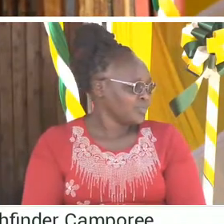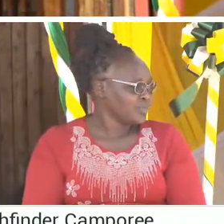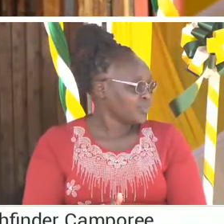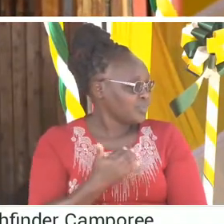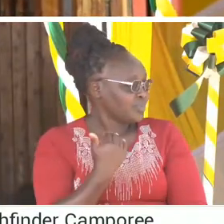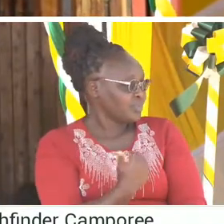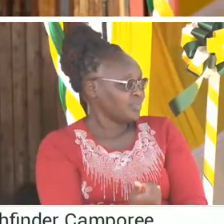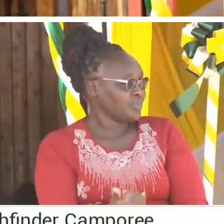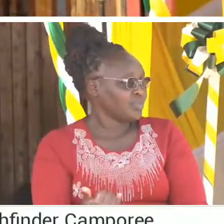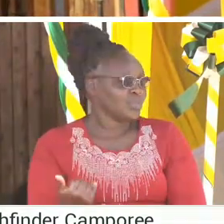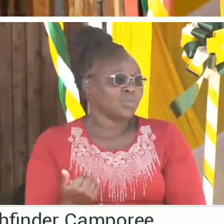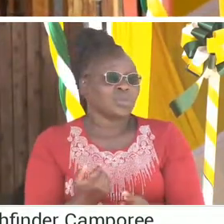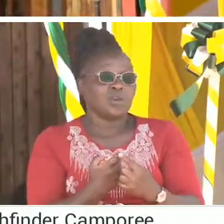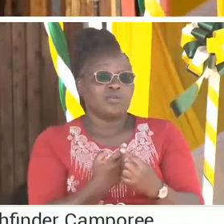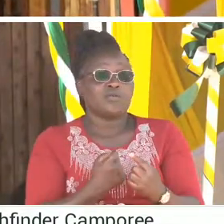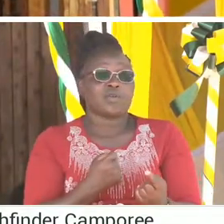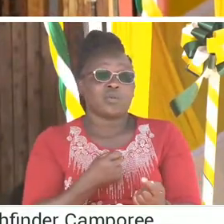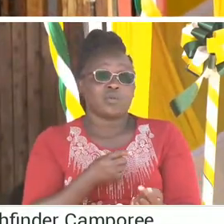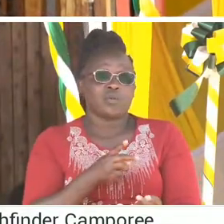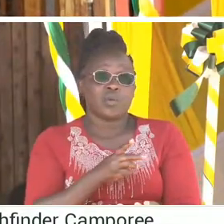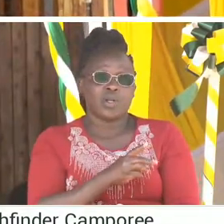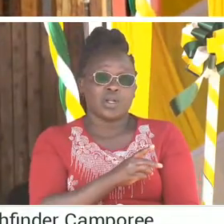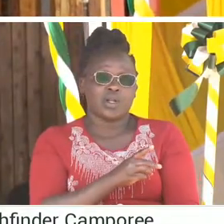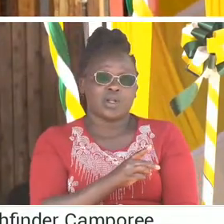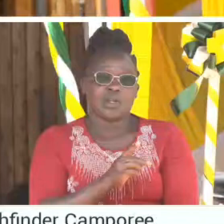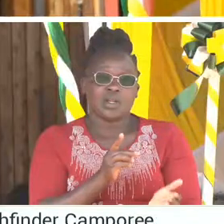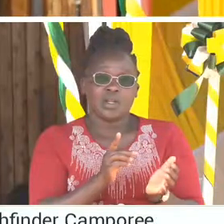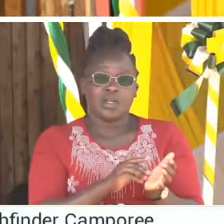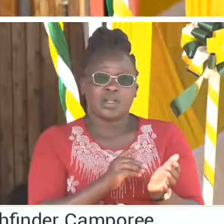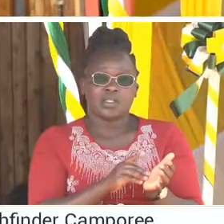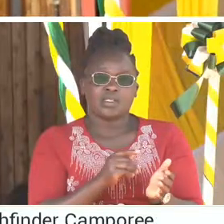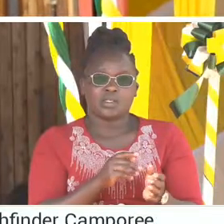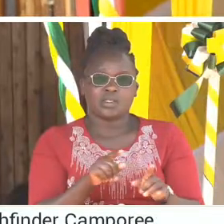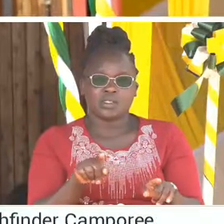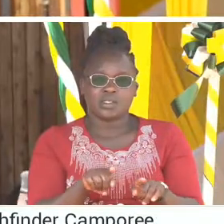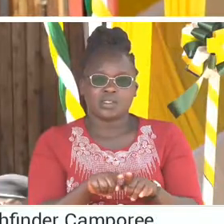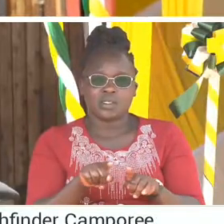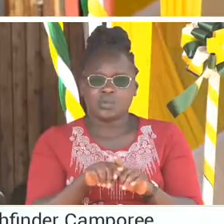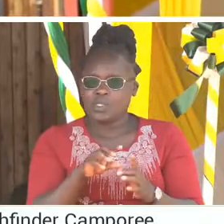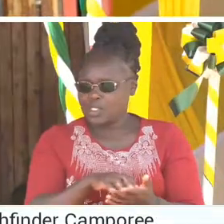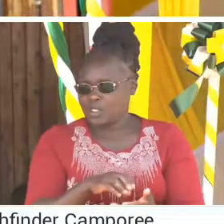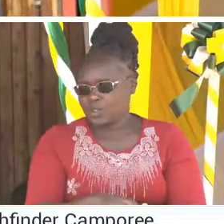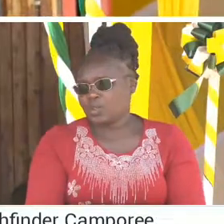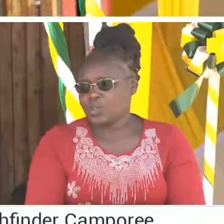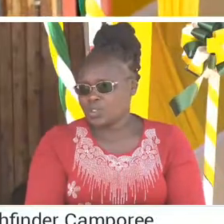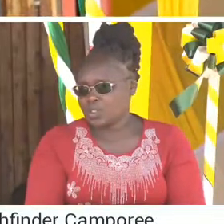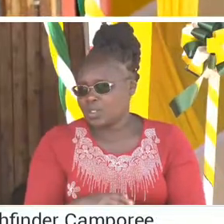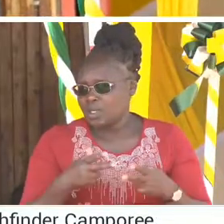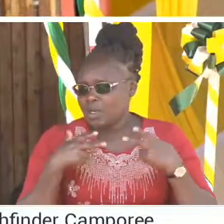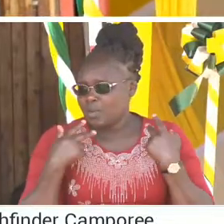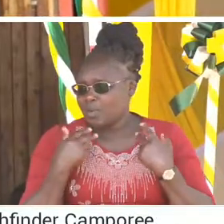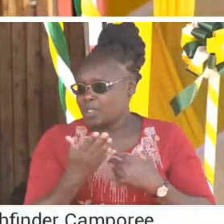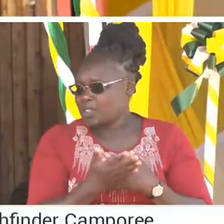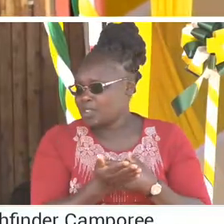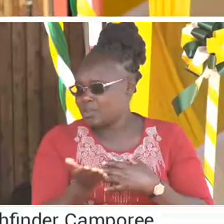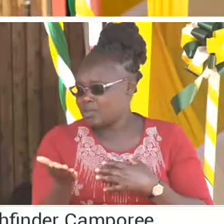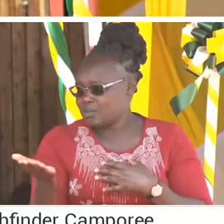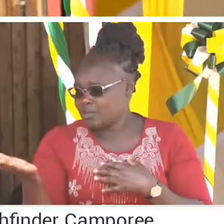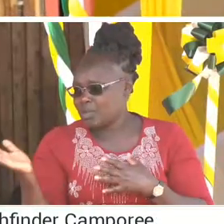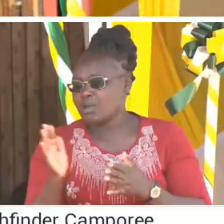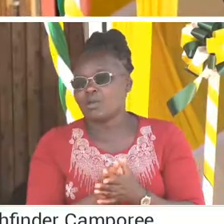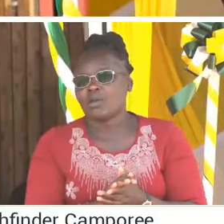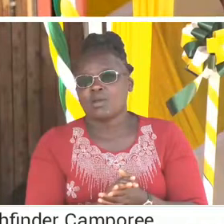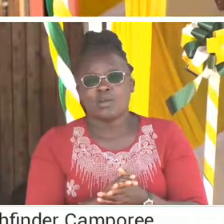stations ni ya wachungaji hawa na wachungaji wameleta watoto wote